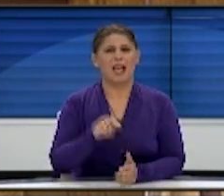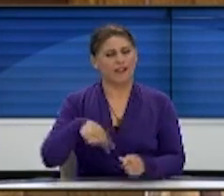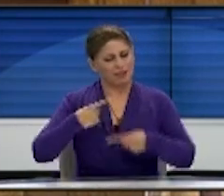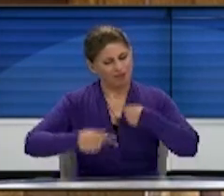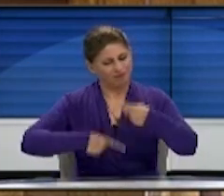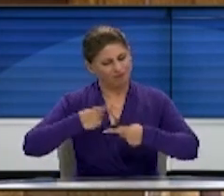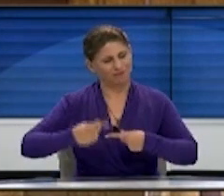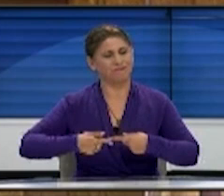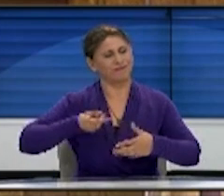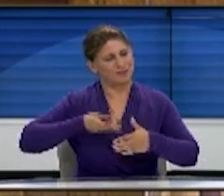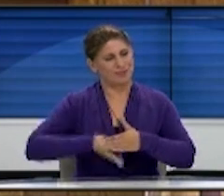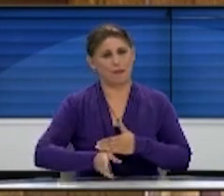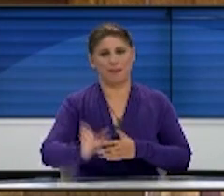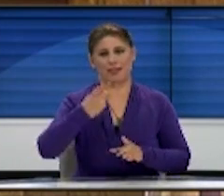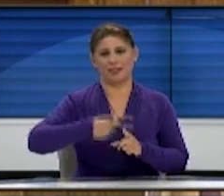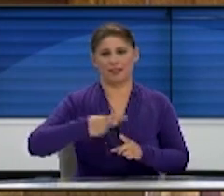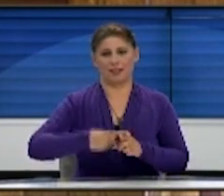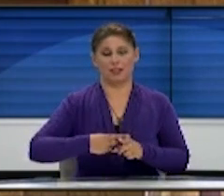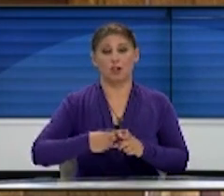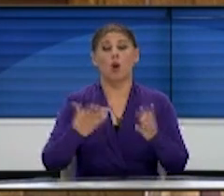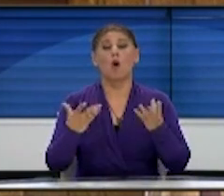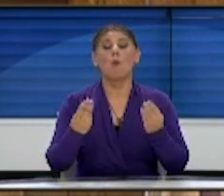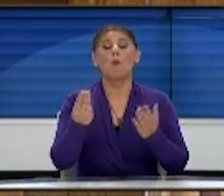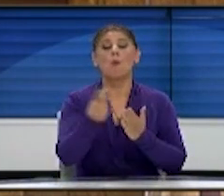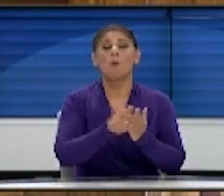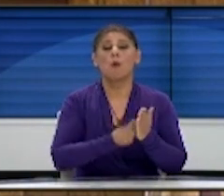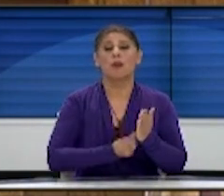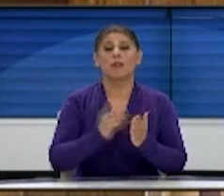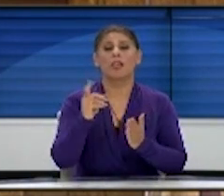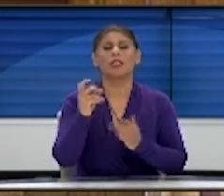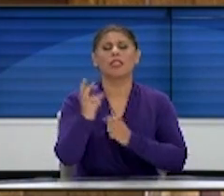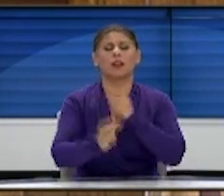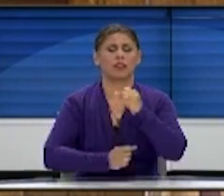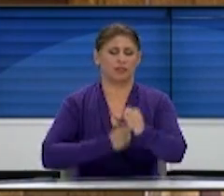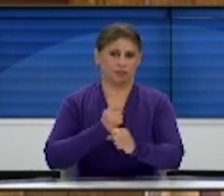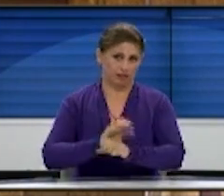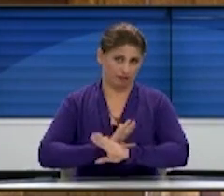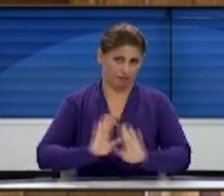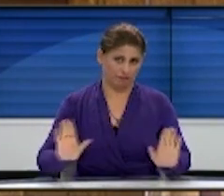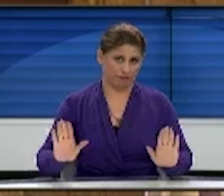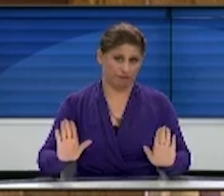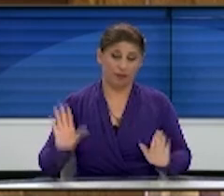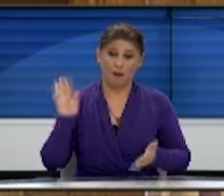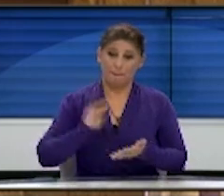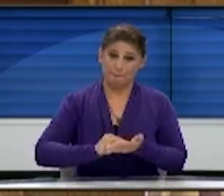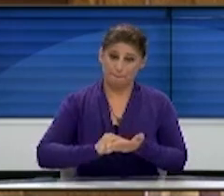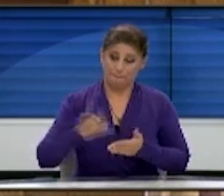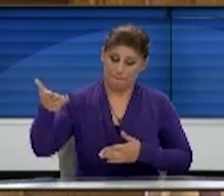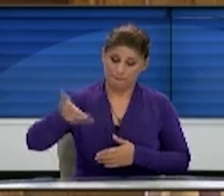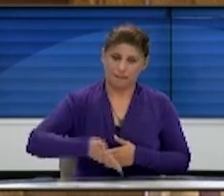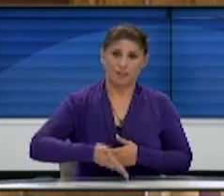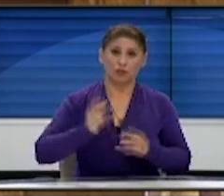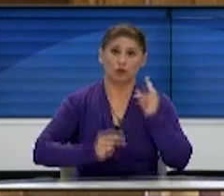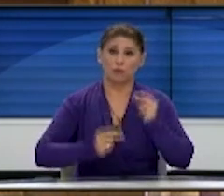ζήσει στο πετσί του ο ελληνικός λαός πολλές φορές για δεκαετίες και επαναφέρει στο πρόβλημα